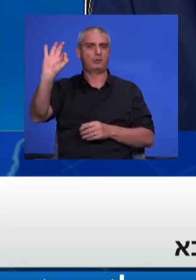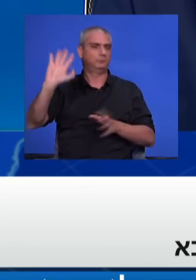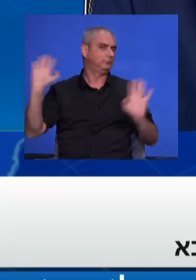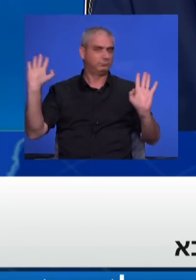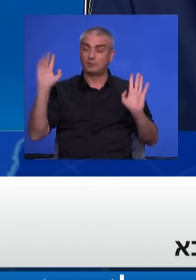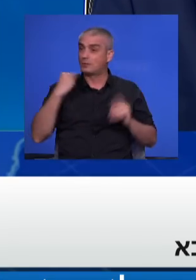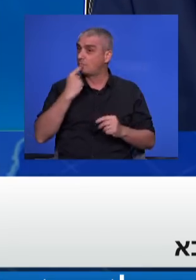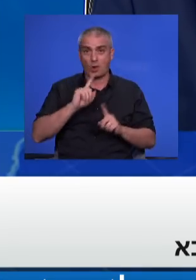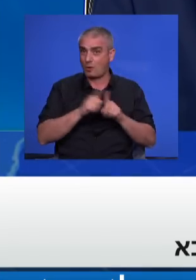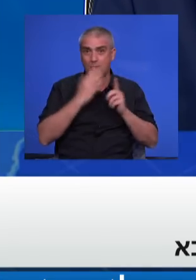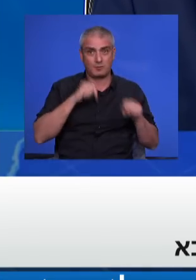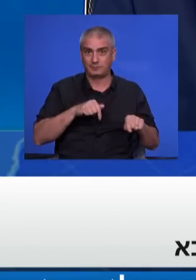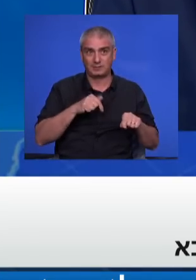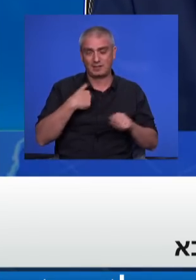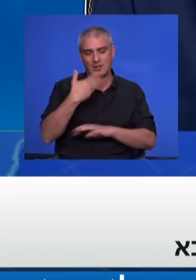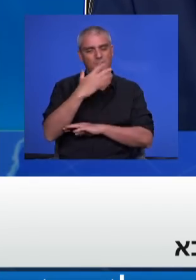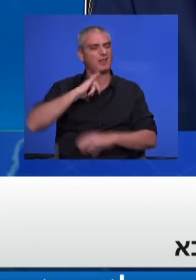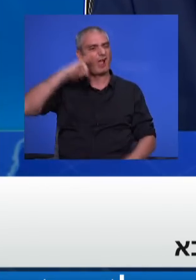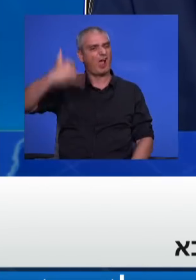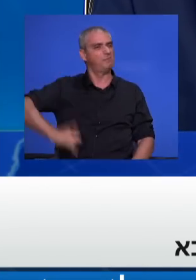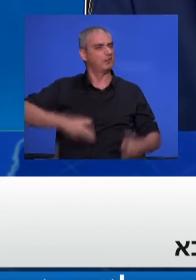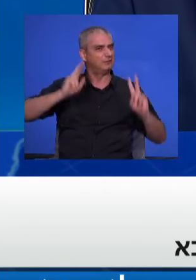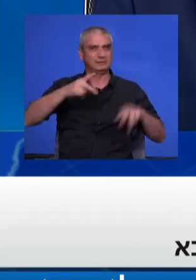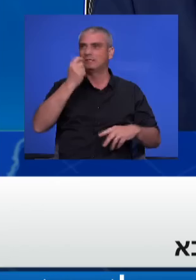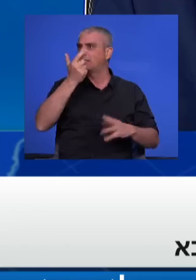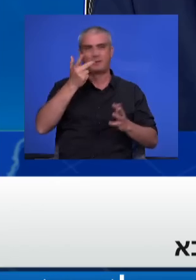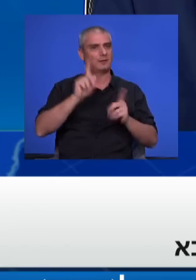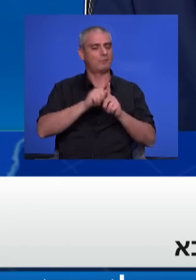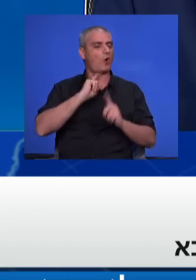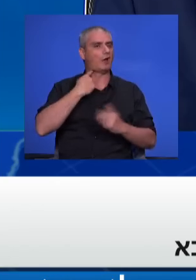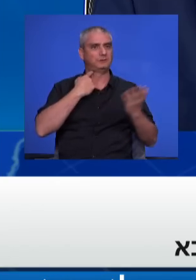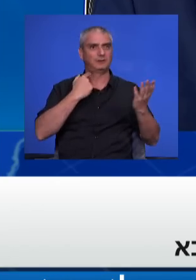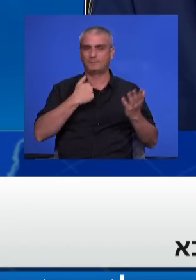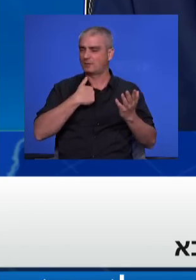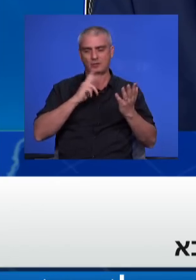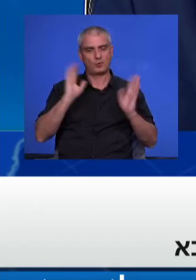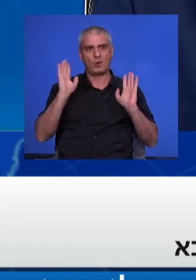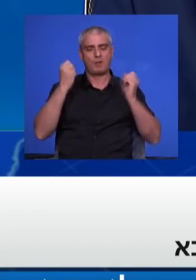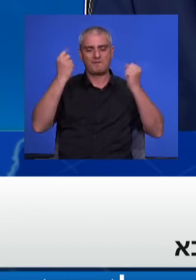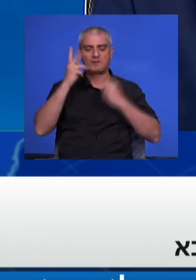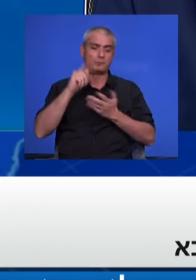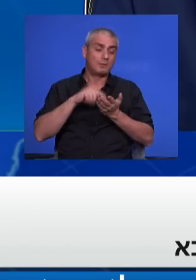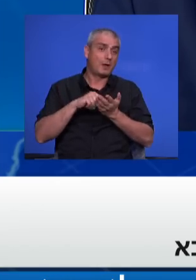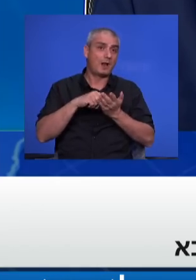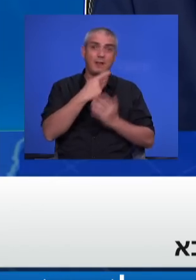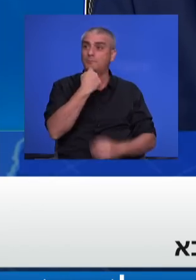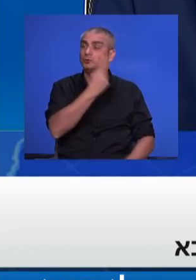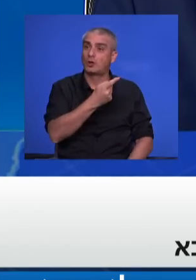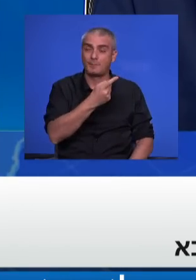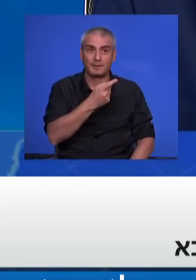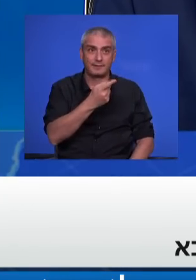אני אומר, שלא כמו אצלנו. אנחנו מדינה קפיטליסטית כמעט עד כדי חזירות, אנחנו לא מפגינים יותר, כי מה שאומר